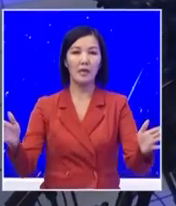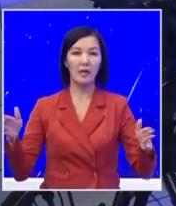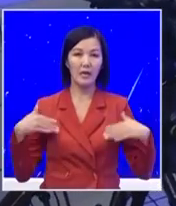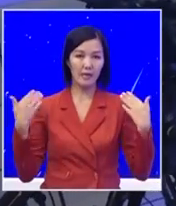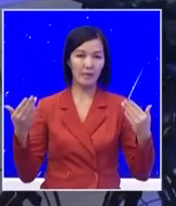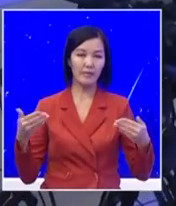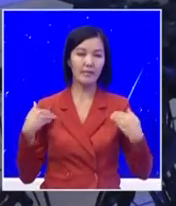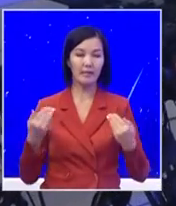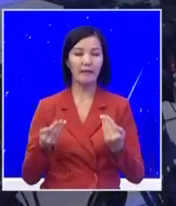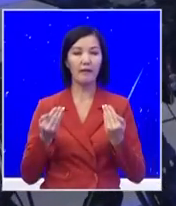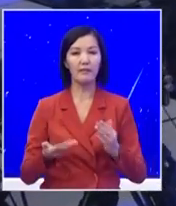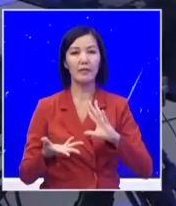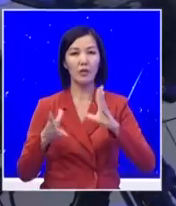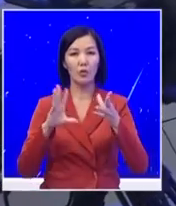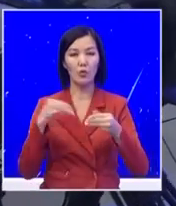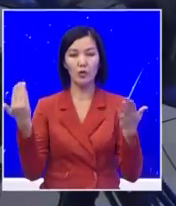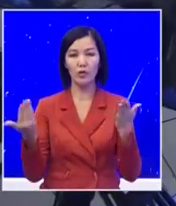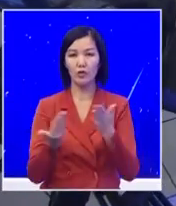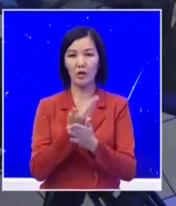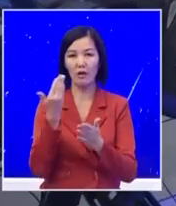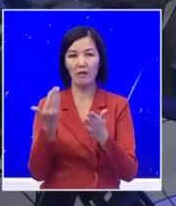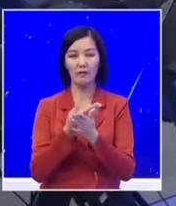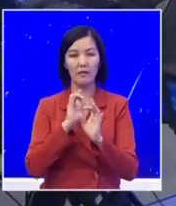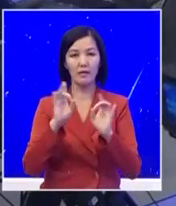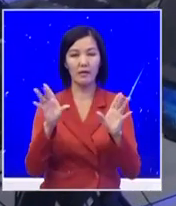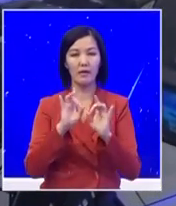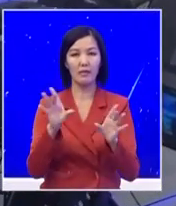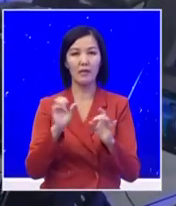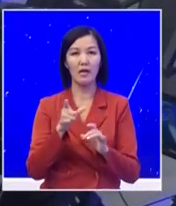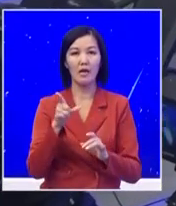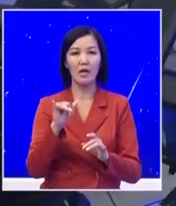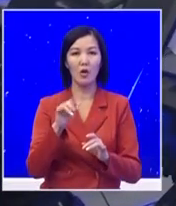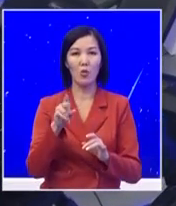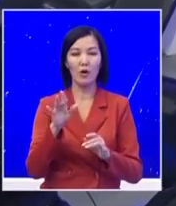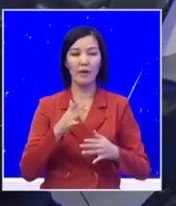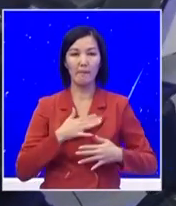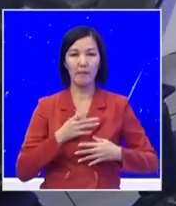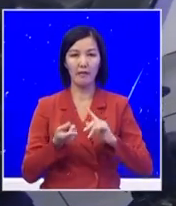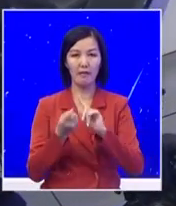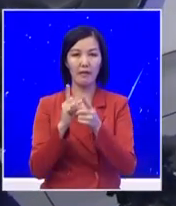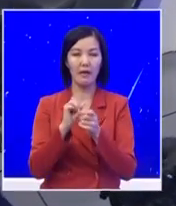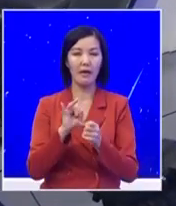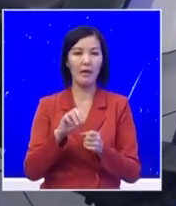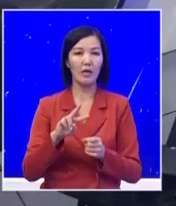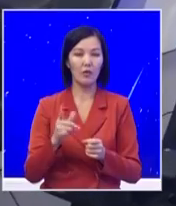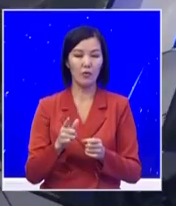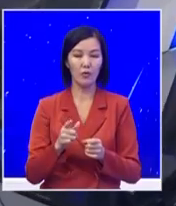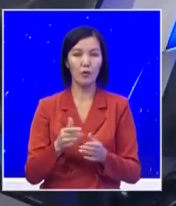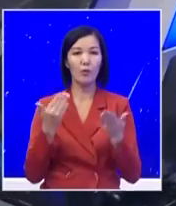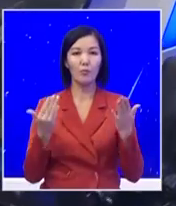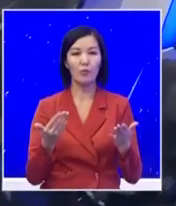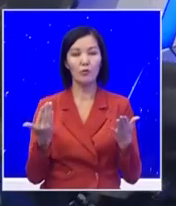Армысыздар, аймақтың бастарнасының тікелей эфирінде жаңалықтар студияда ақпараттар легімен Гауһар Мұса, сурд аудармада Айгүл